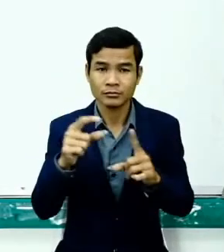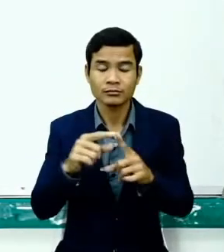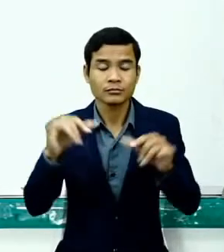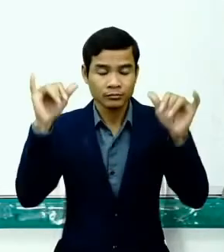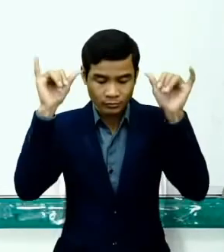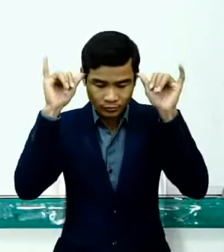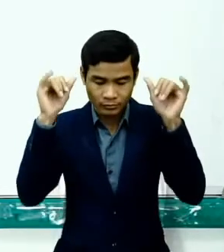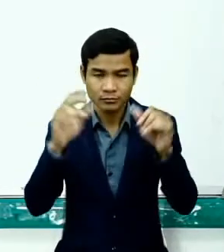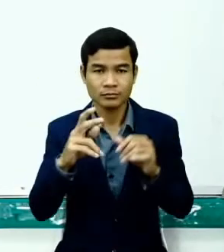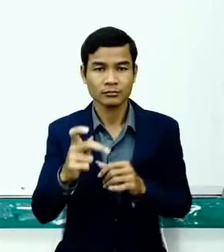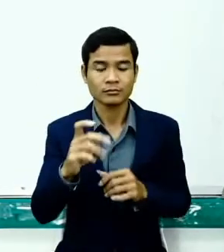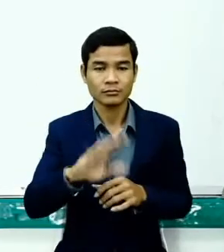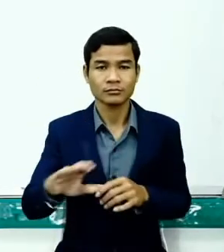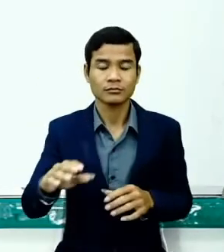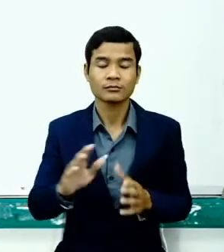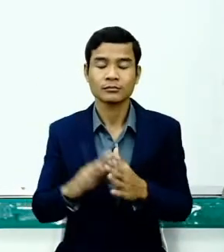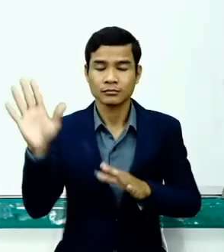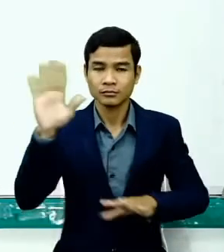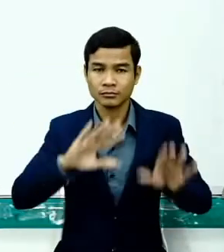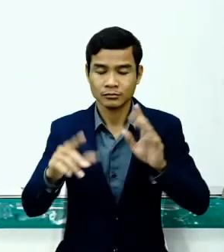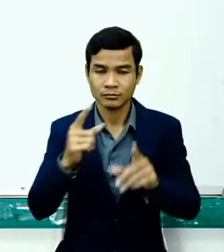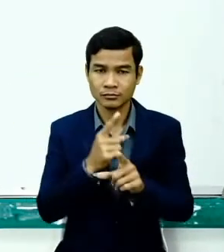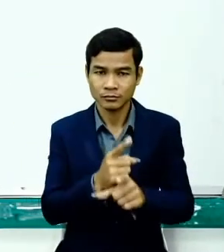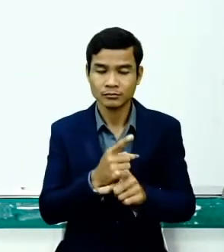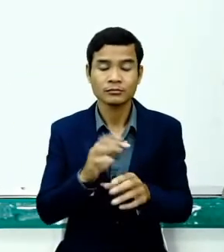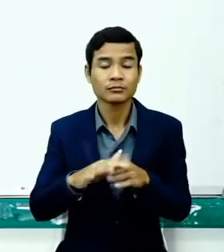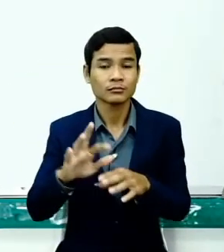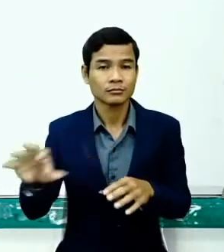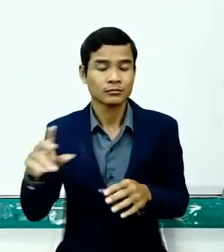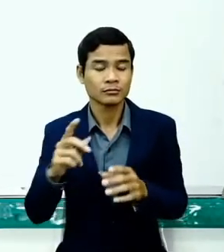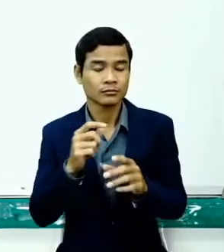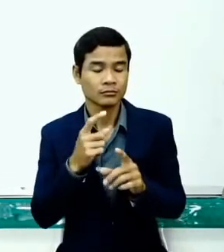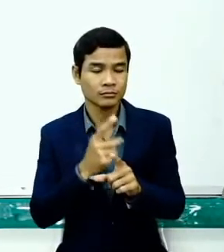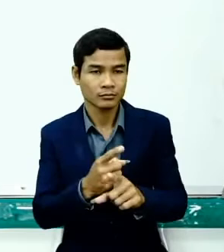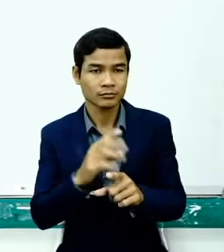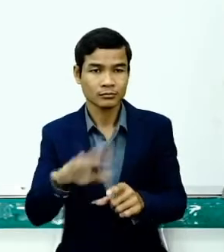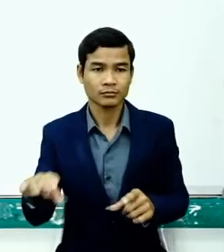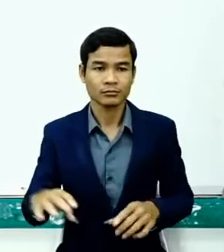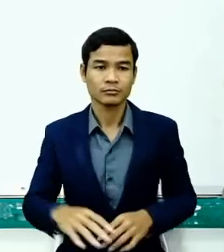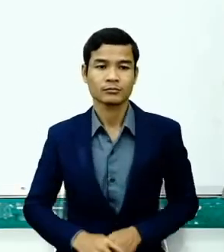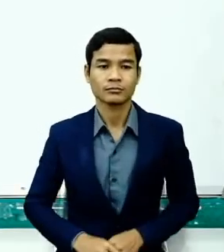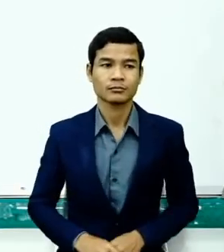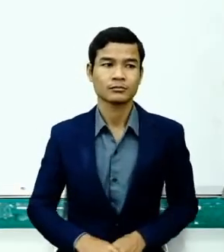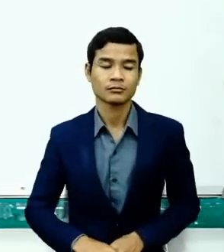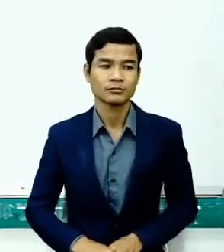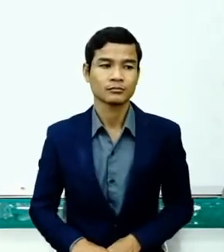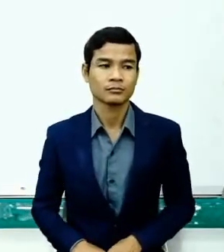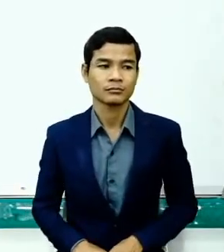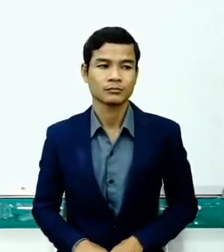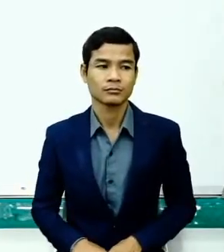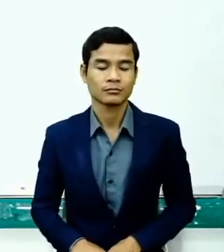ចាកូនកូនត្រៀមខ្លួនធ្វើកាយវិការទៅតាមបានអសរូបភាពរបស់យើងបន្តទៀត